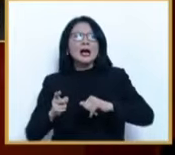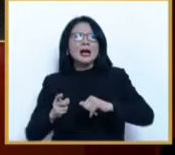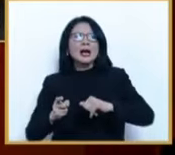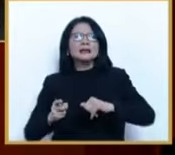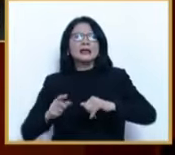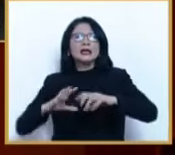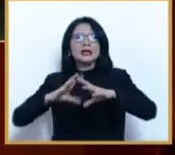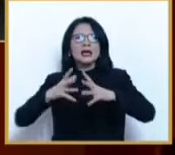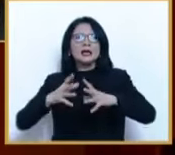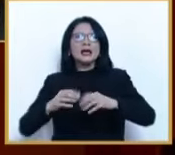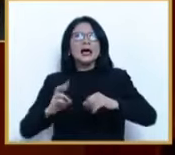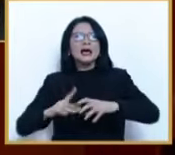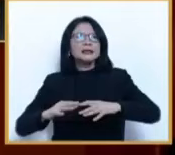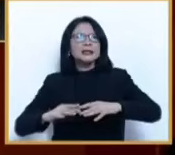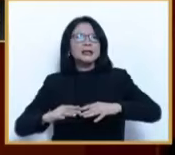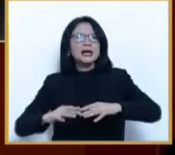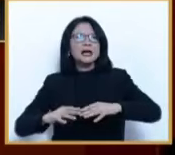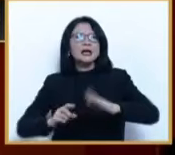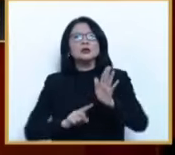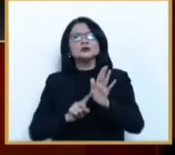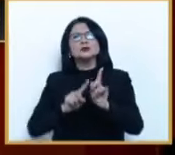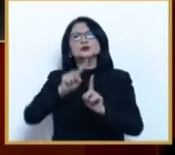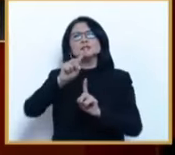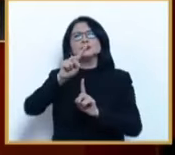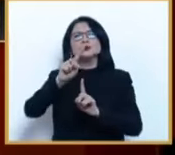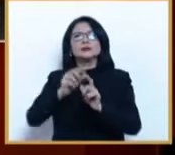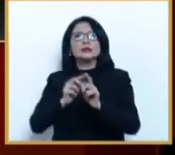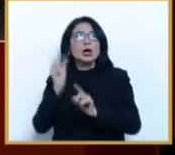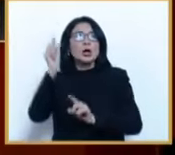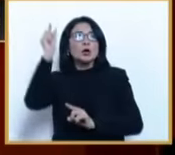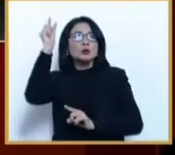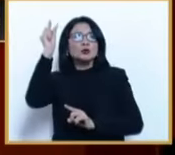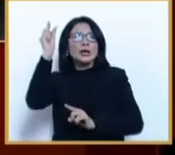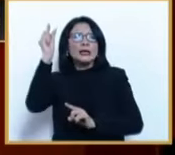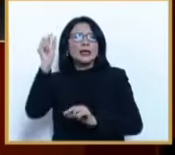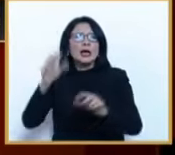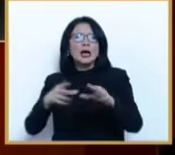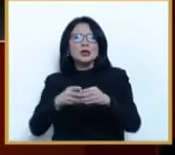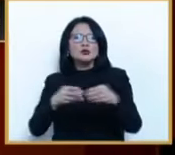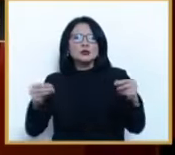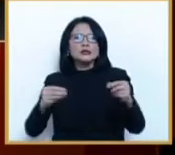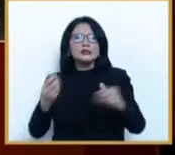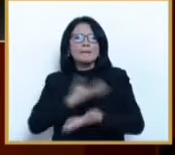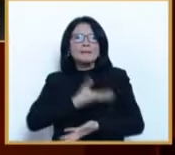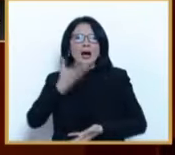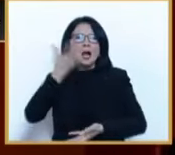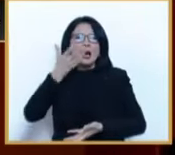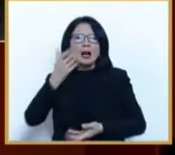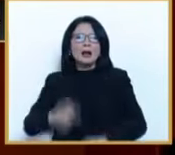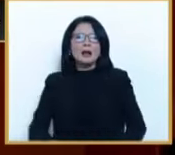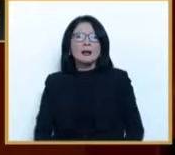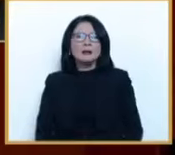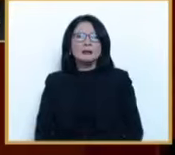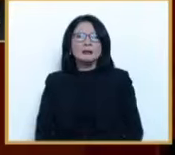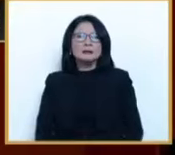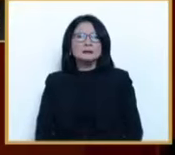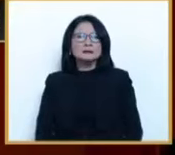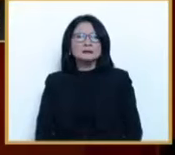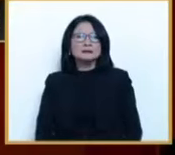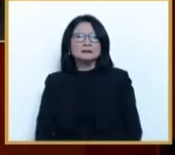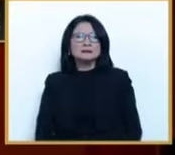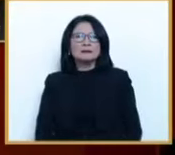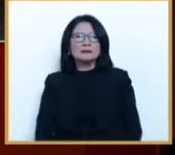warming membuat naik suhu sehingga Utara solusinya mahal sekali tapi harus dilakukan Giant se wall proyek